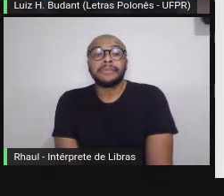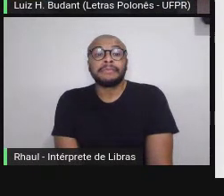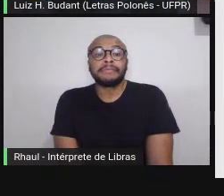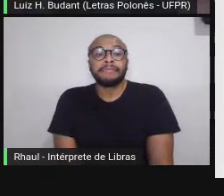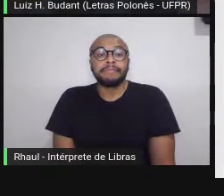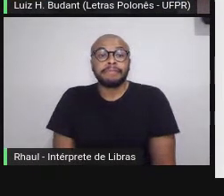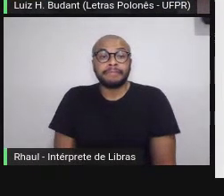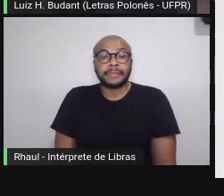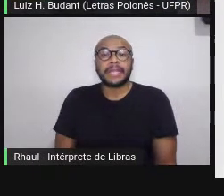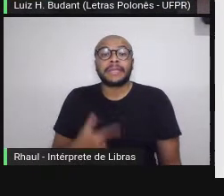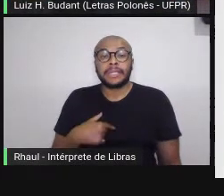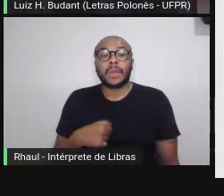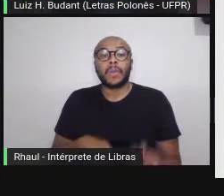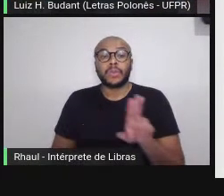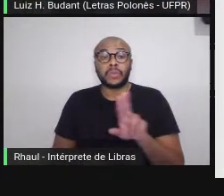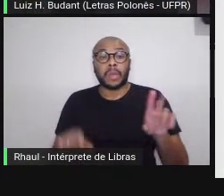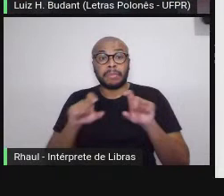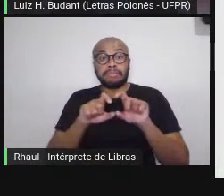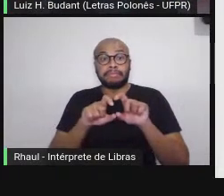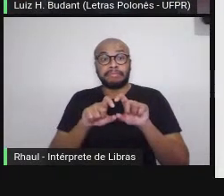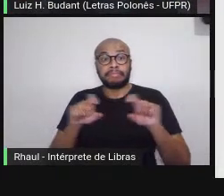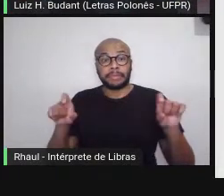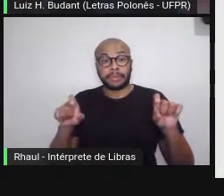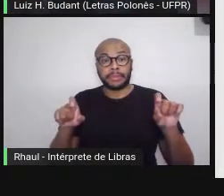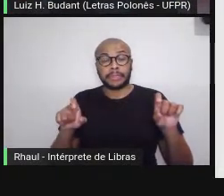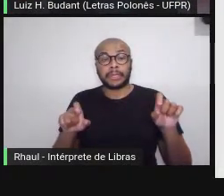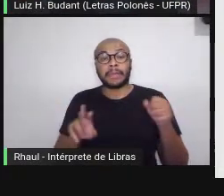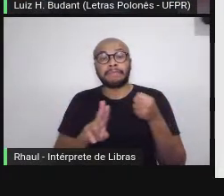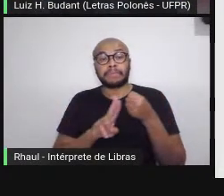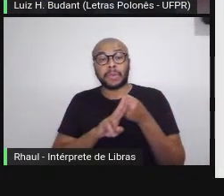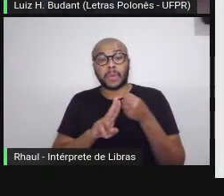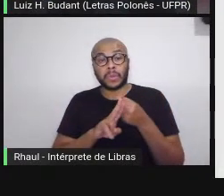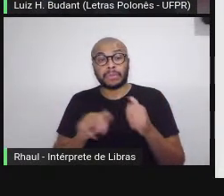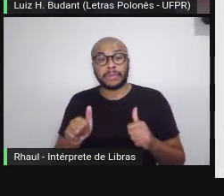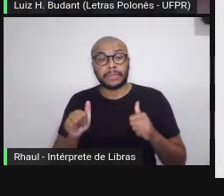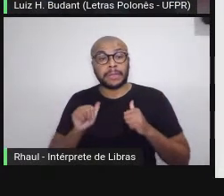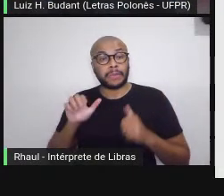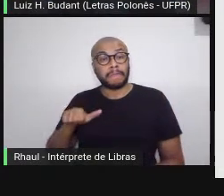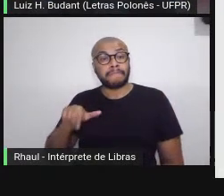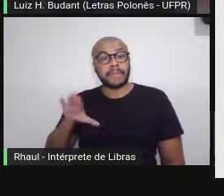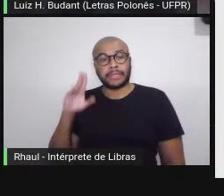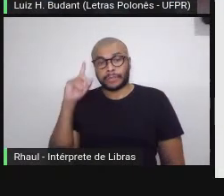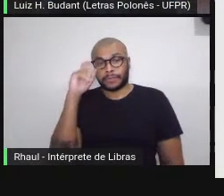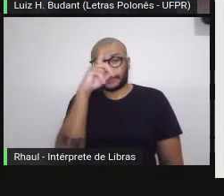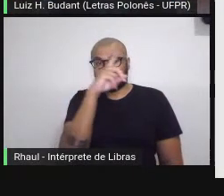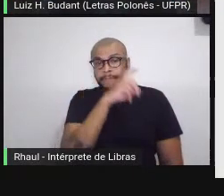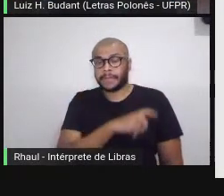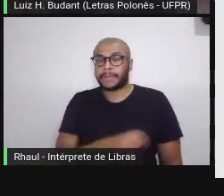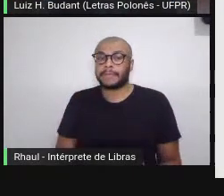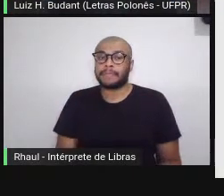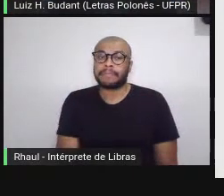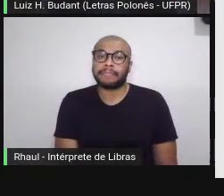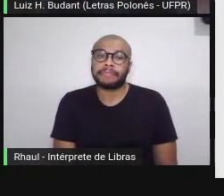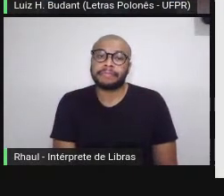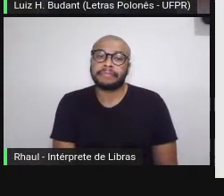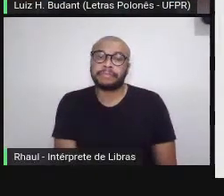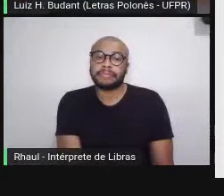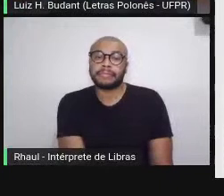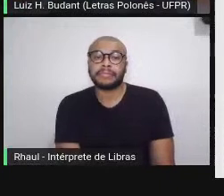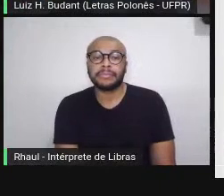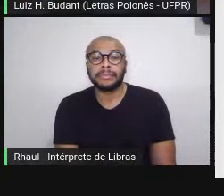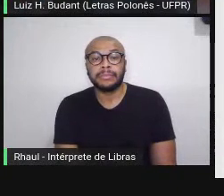A declinação dos pronomes do gênero neutro é pouco mais complicada. Chodzi tylko o